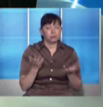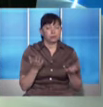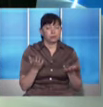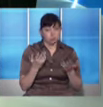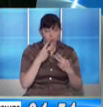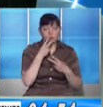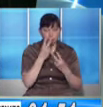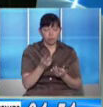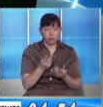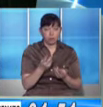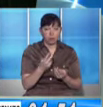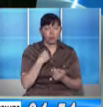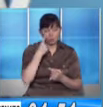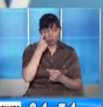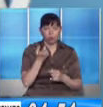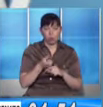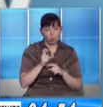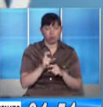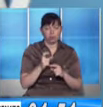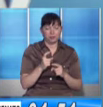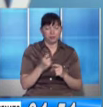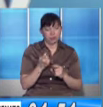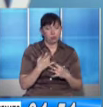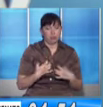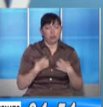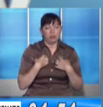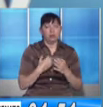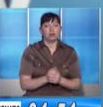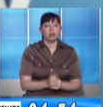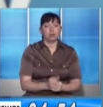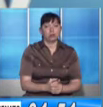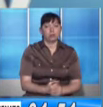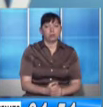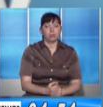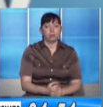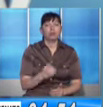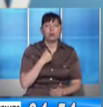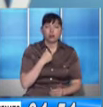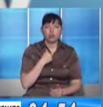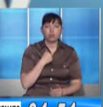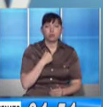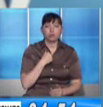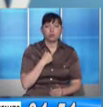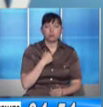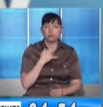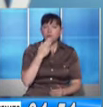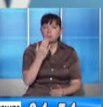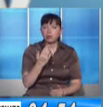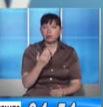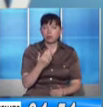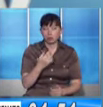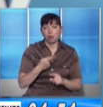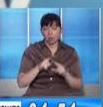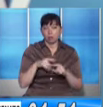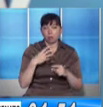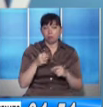Da, am avertizat că sunt imagini care șochează. Vreau să întreb, a apărut în